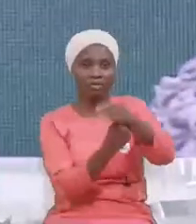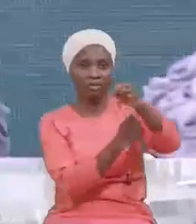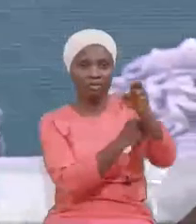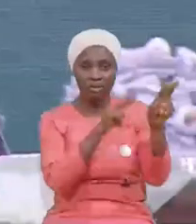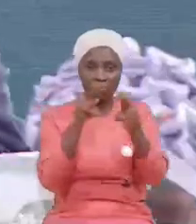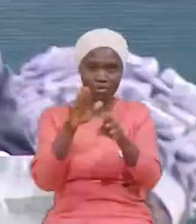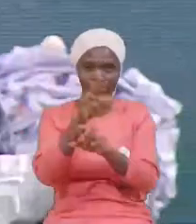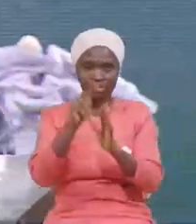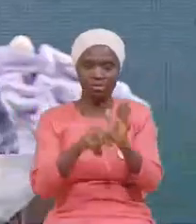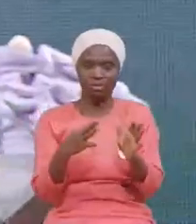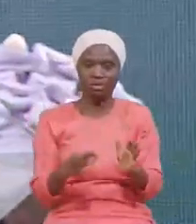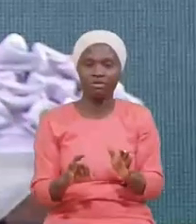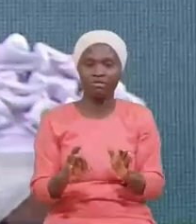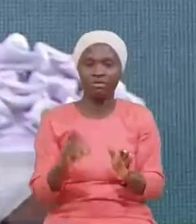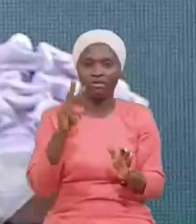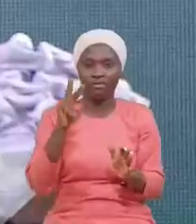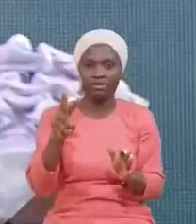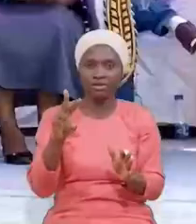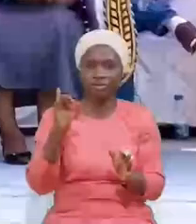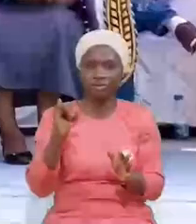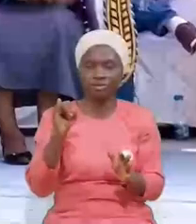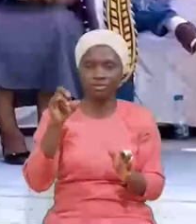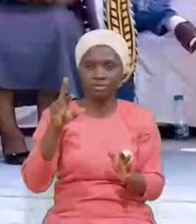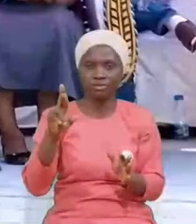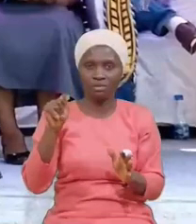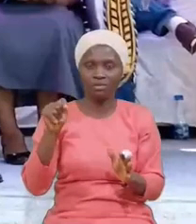des héros vertueux.